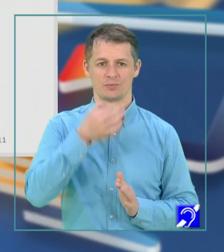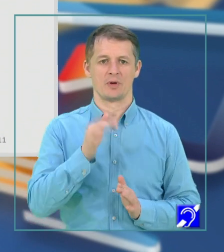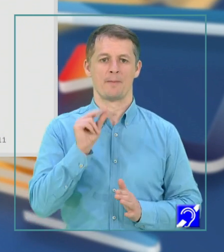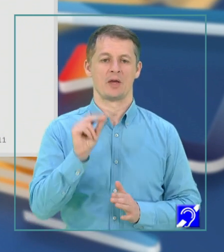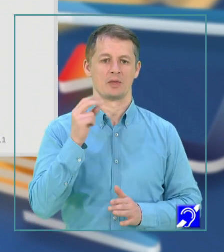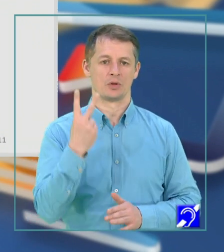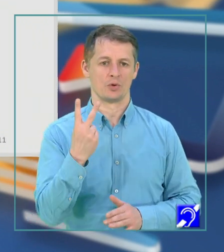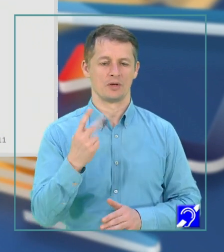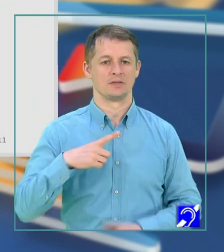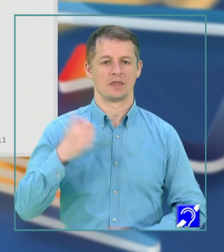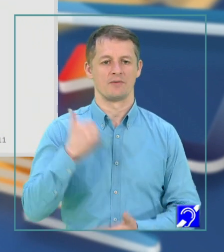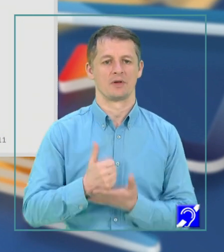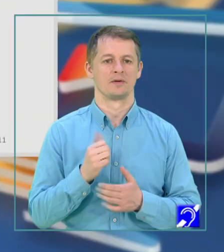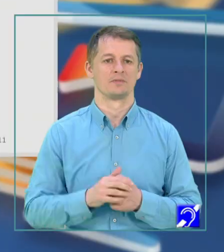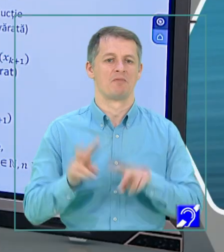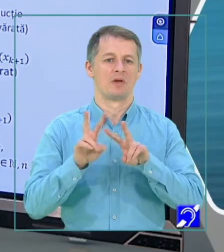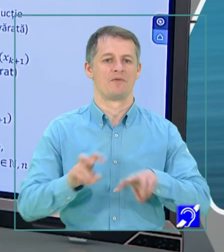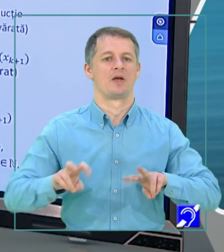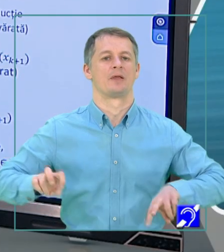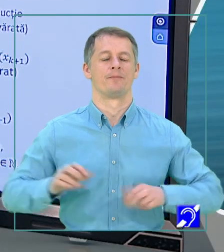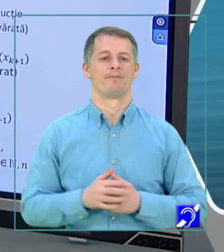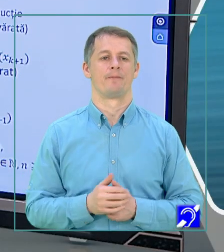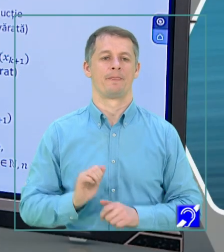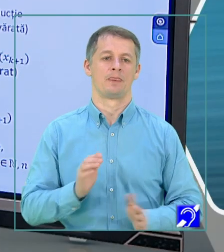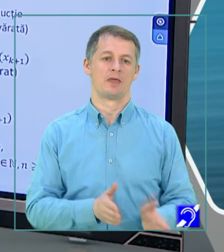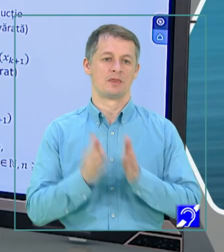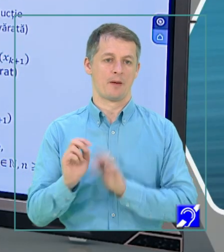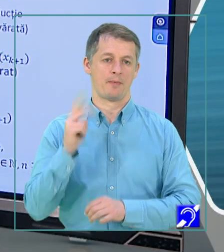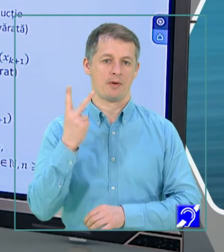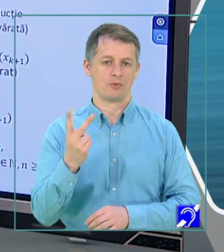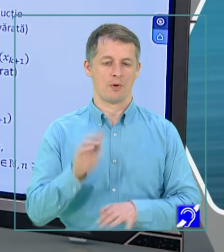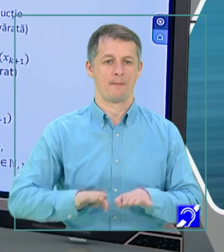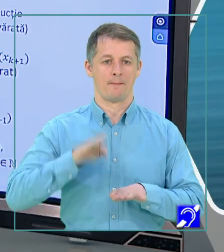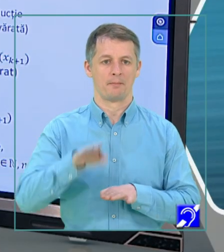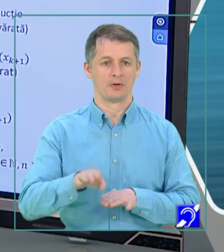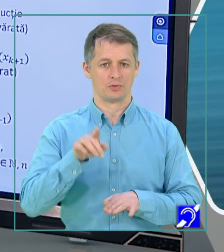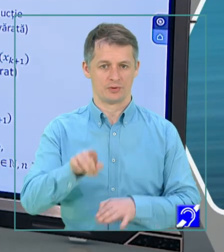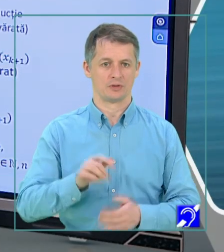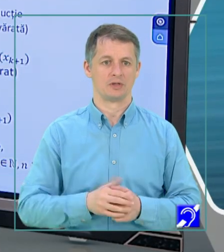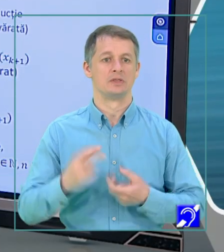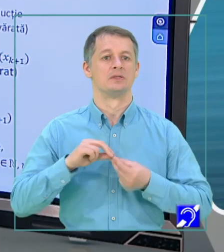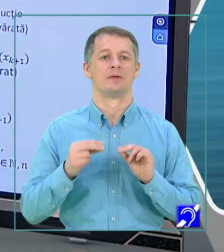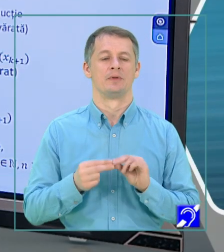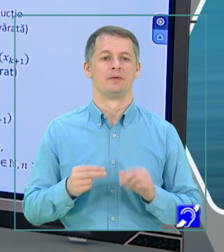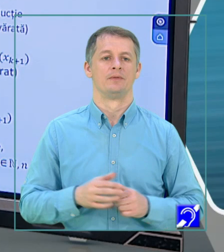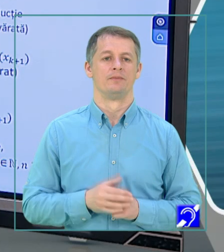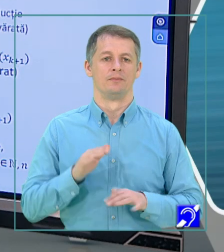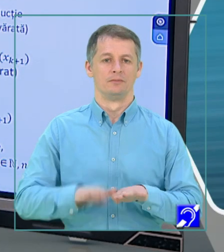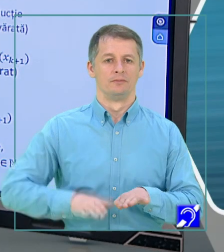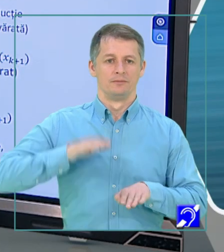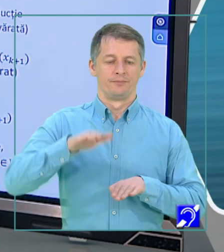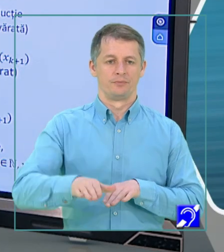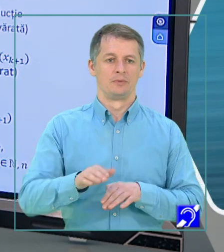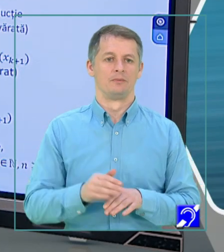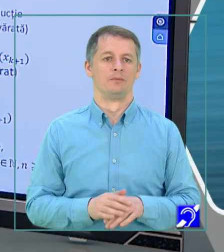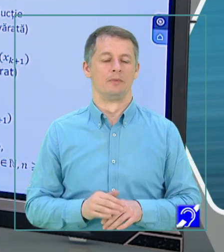este adevărată. S-a verificat. Etapa a doua, pasul inductiv, înseamnă să trecem de la